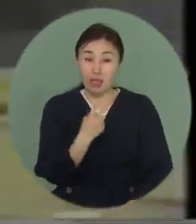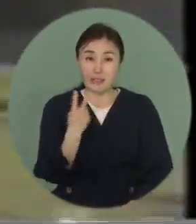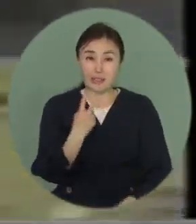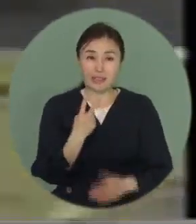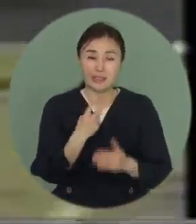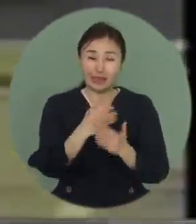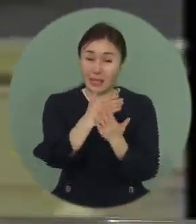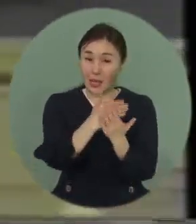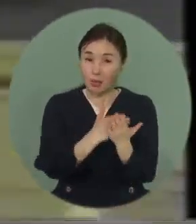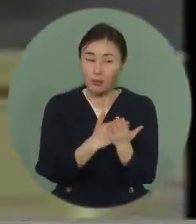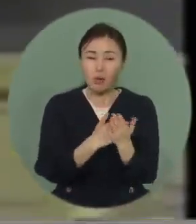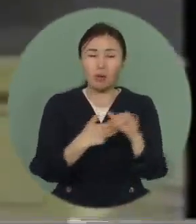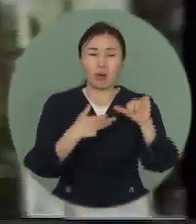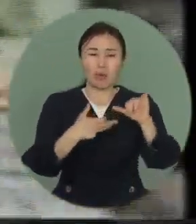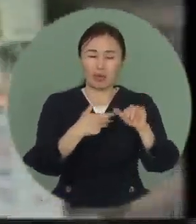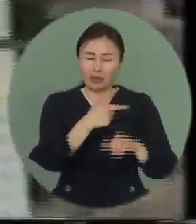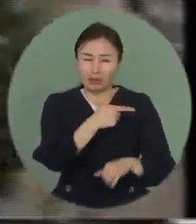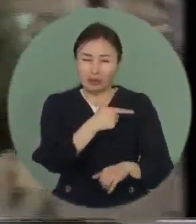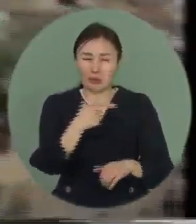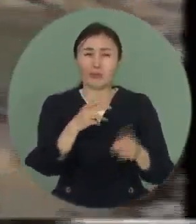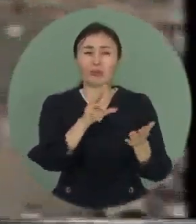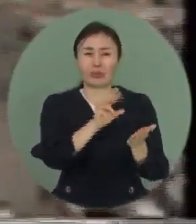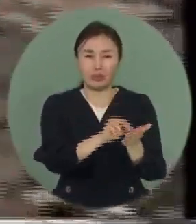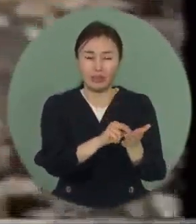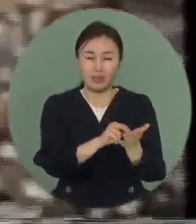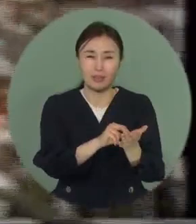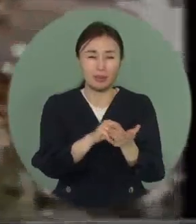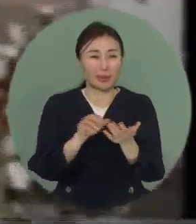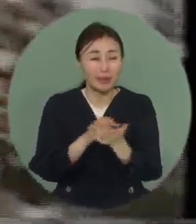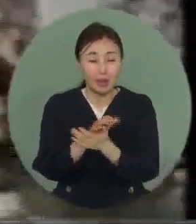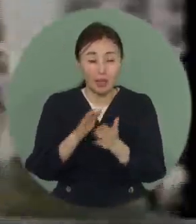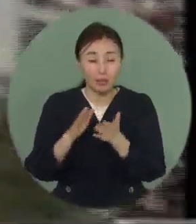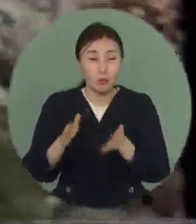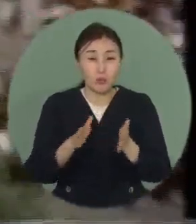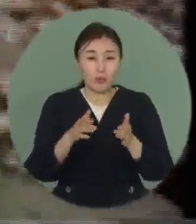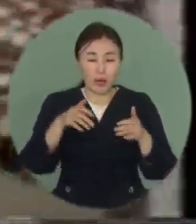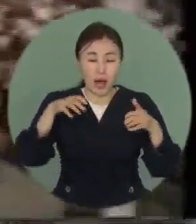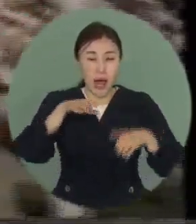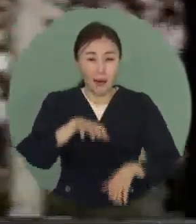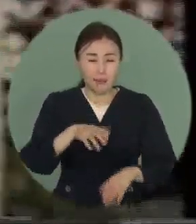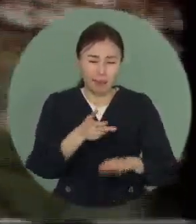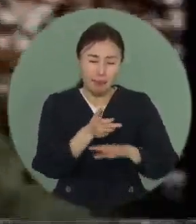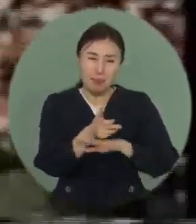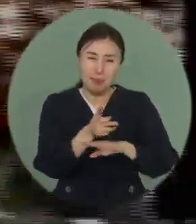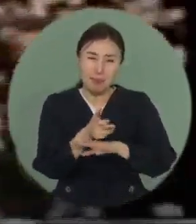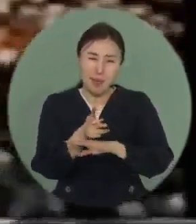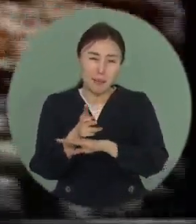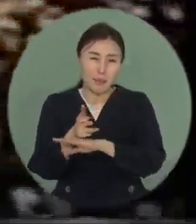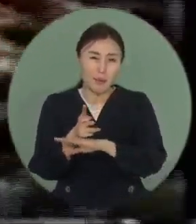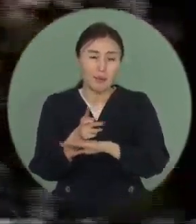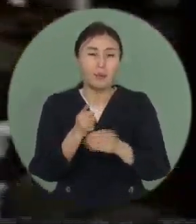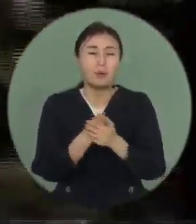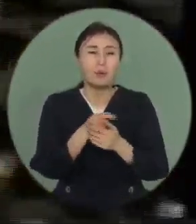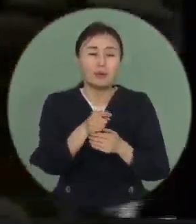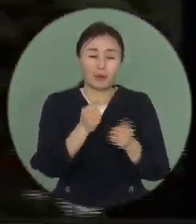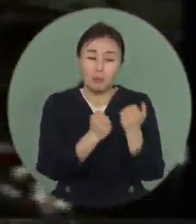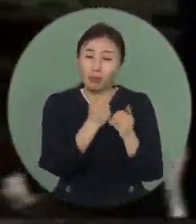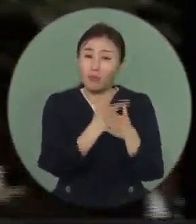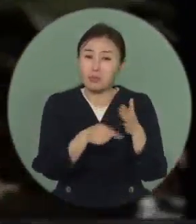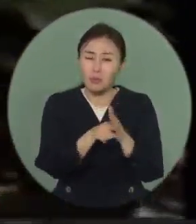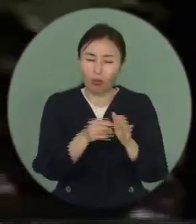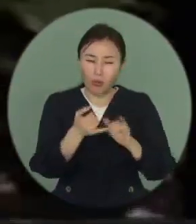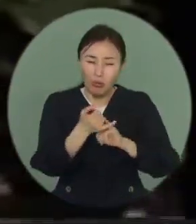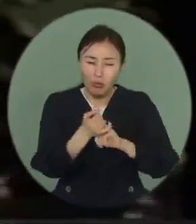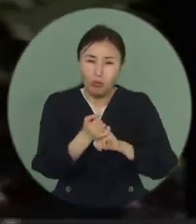사안은 518 최대 비극이자 난제인 전남도청앞 집단 발포 사건을 설명하기 위해서는 반드시 짚고